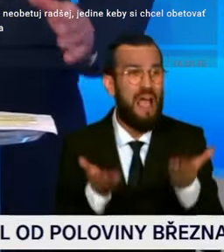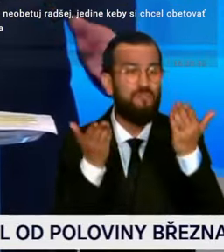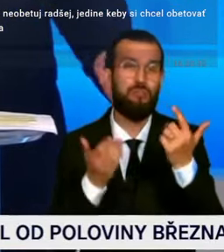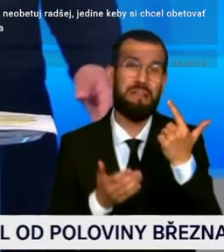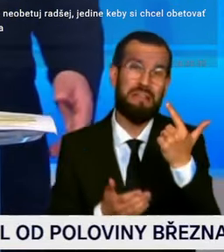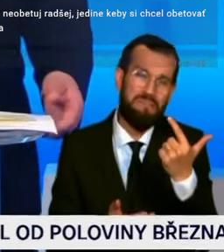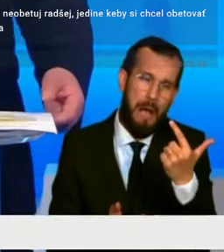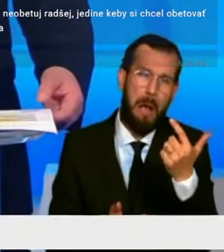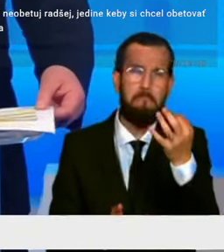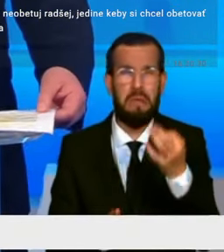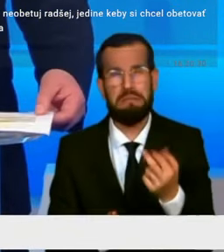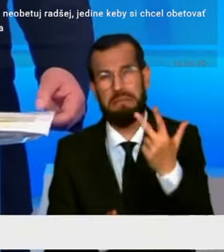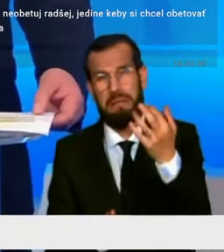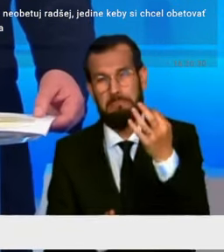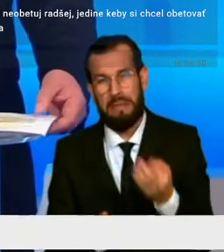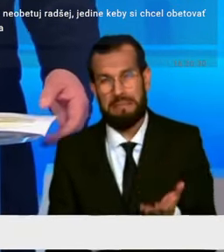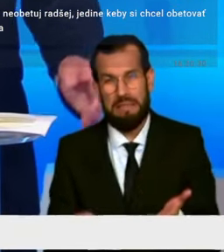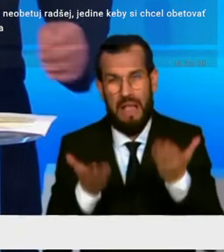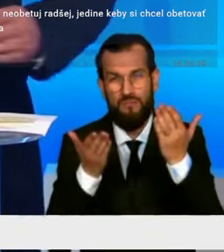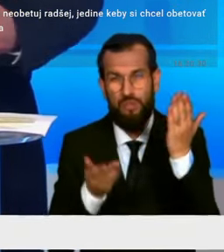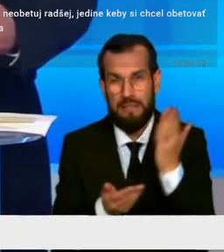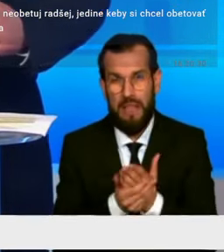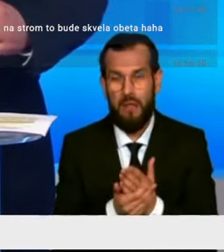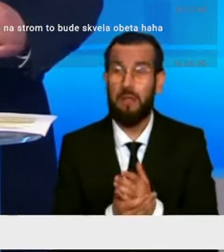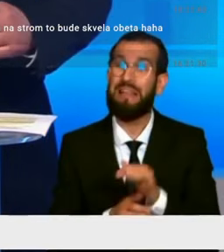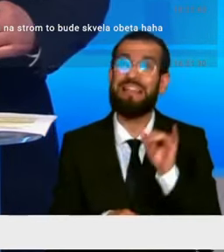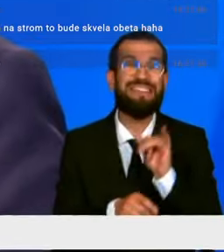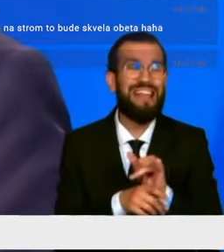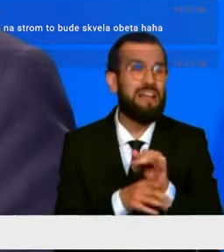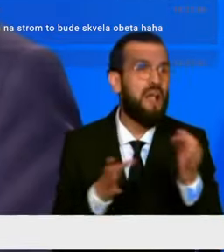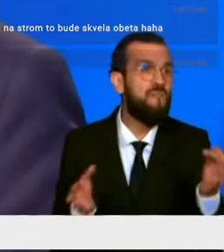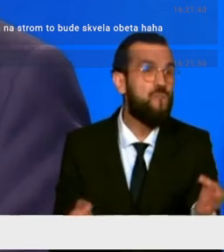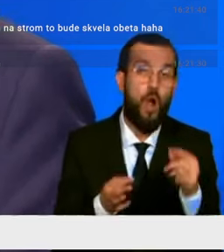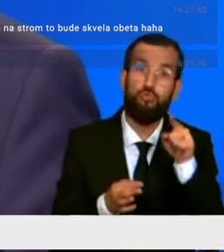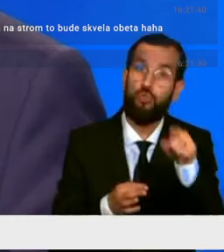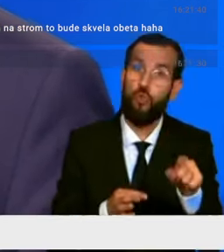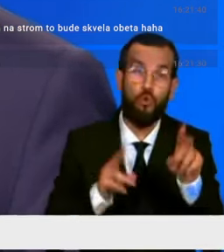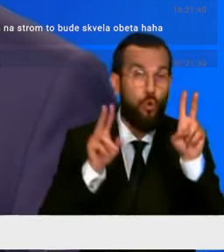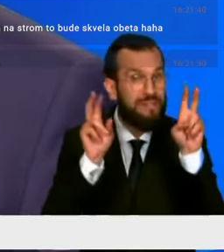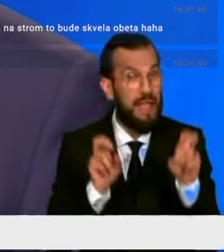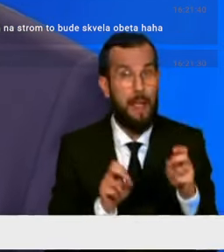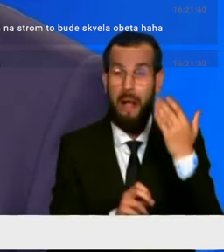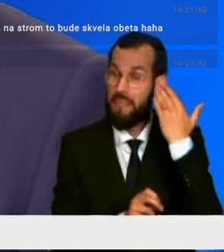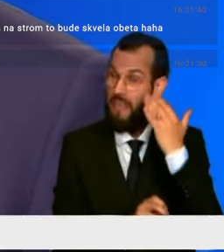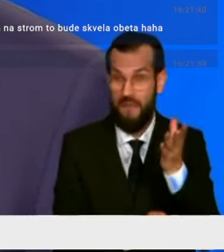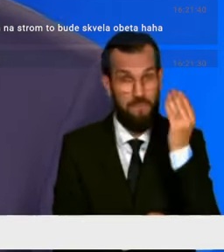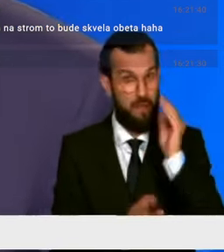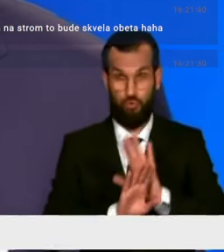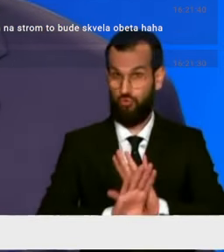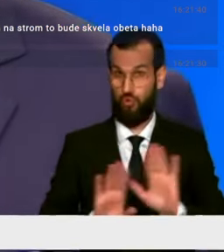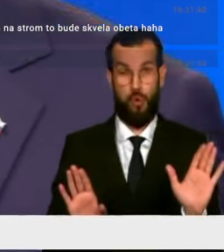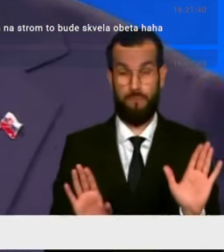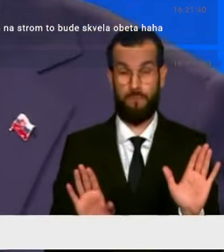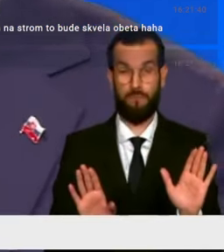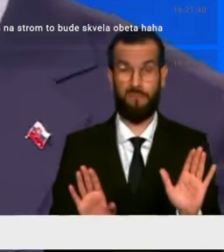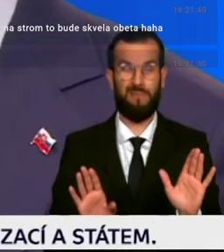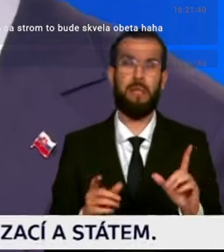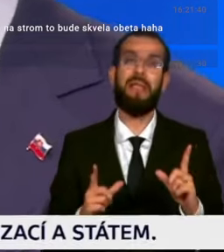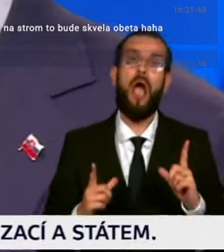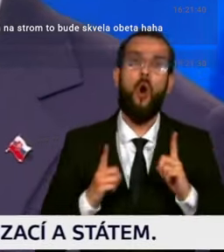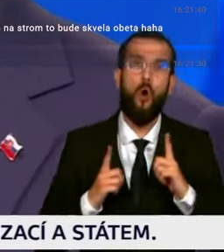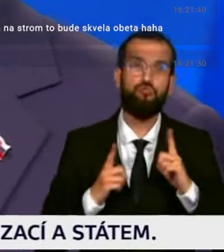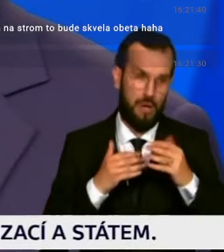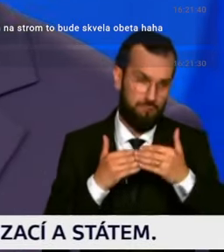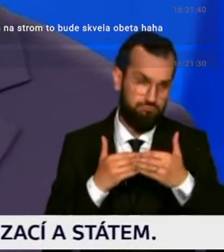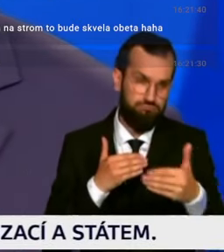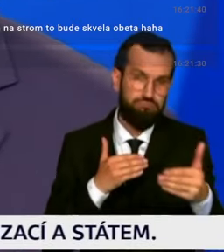3% som o žiadnom zvyšovaní DPH ale a zatiaľ o žiadnom konsolidačná opatrení Ešte zatiaľ nepočul a očakávam že v najbli